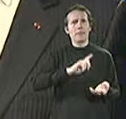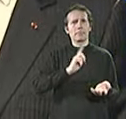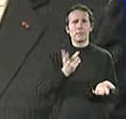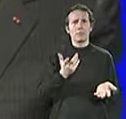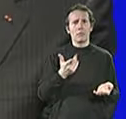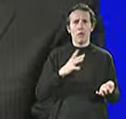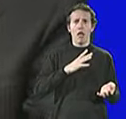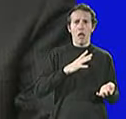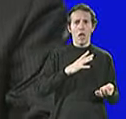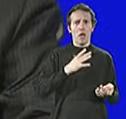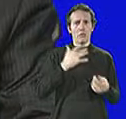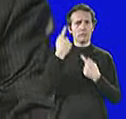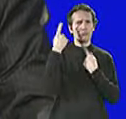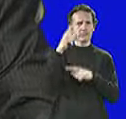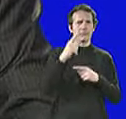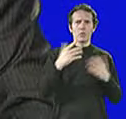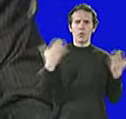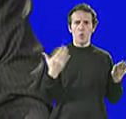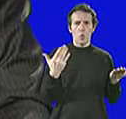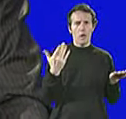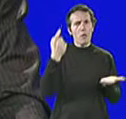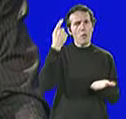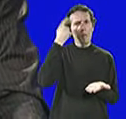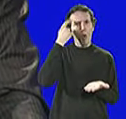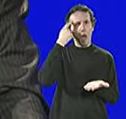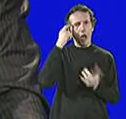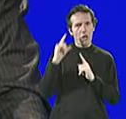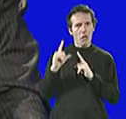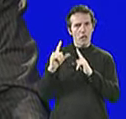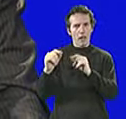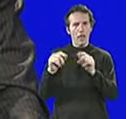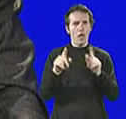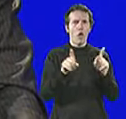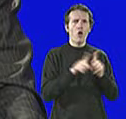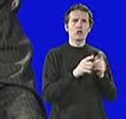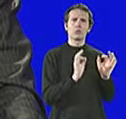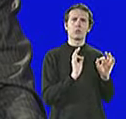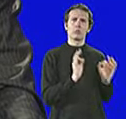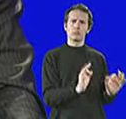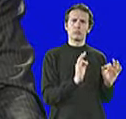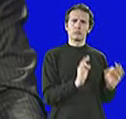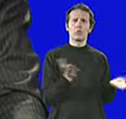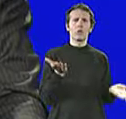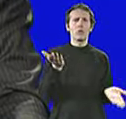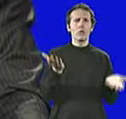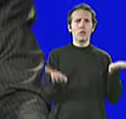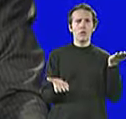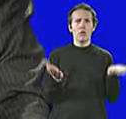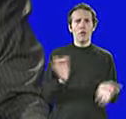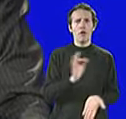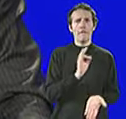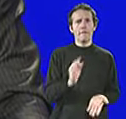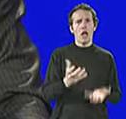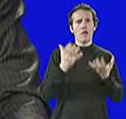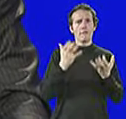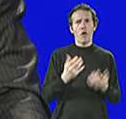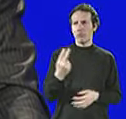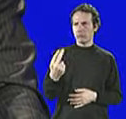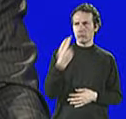réclame deux choses, la morale et la décence. Cette France, elle veut être